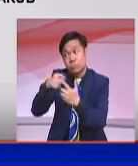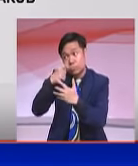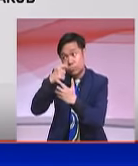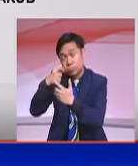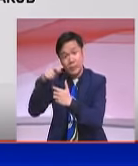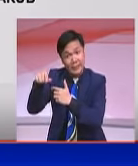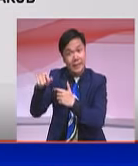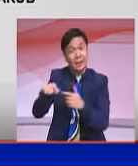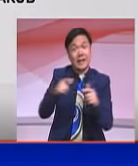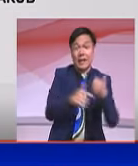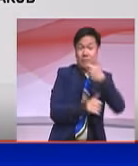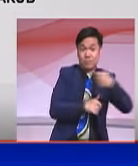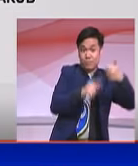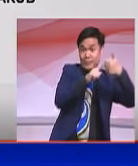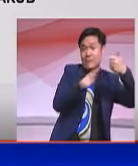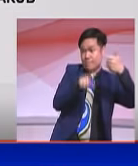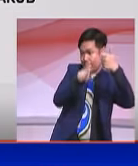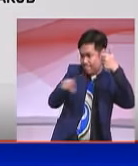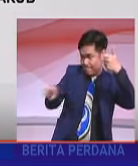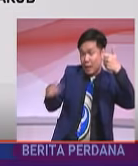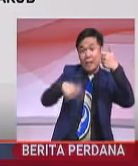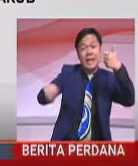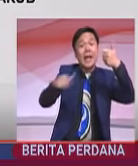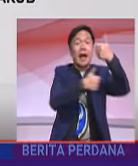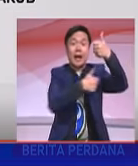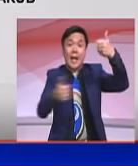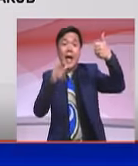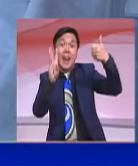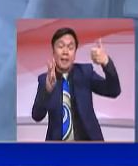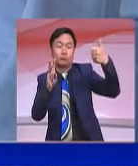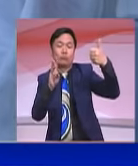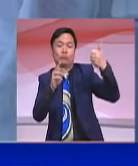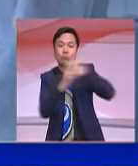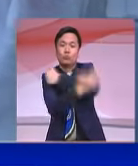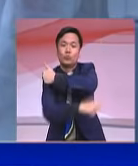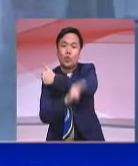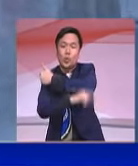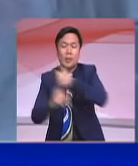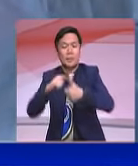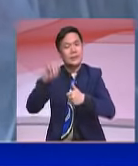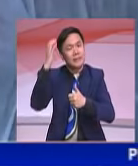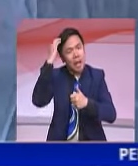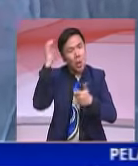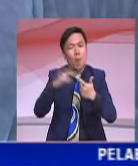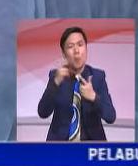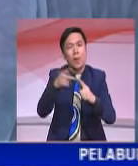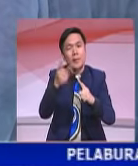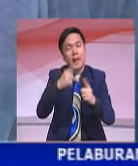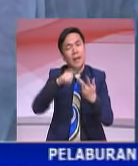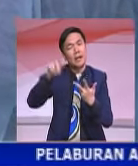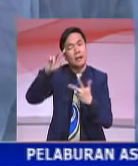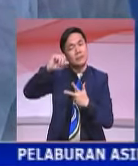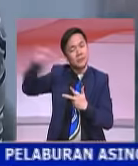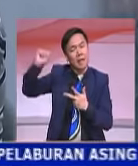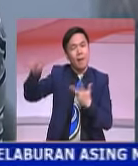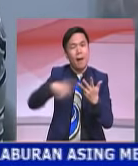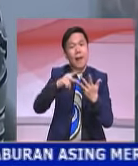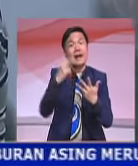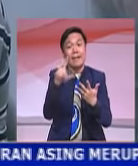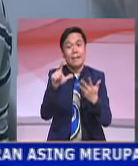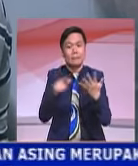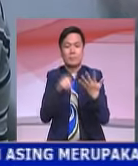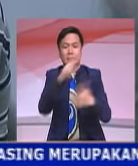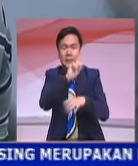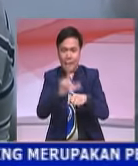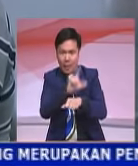Kementerian berkenaan di 6 negeri termasuk Selangor, Negeri Sembilan, Pulau Pinang, Sabah, Kuala Lumpur dan